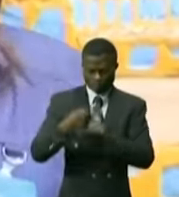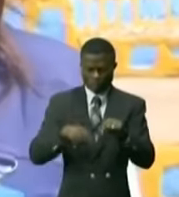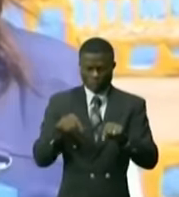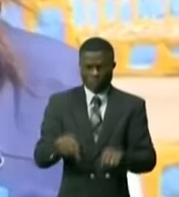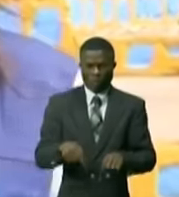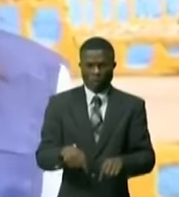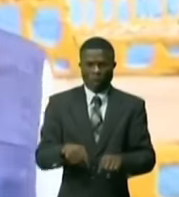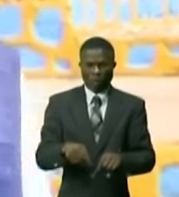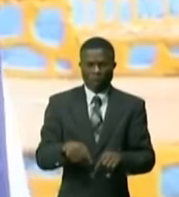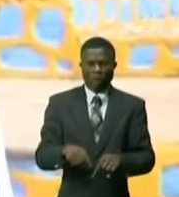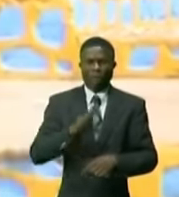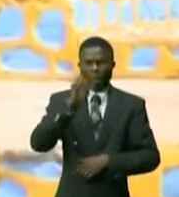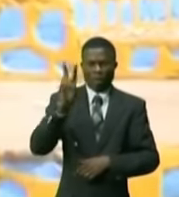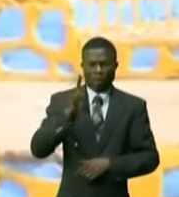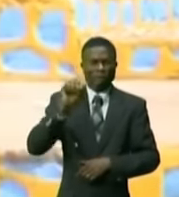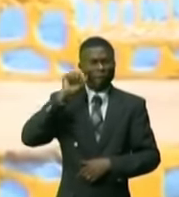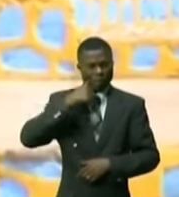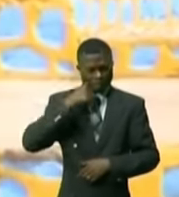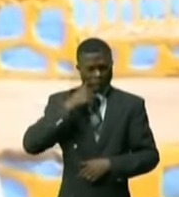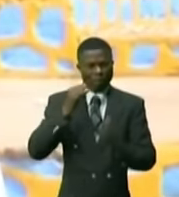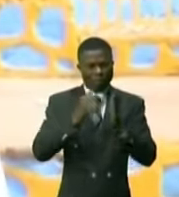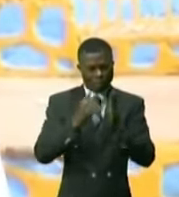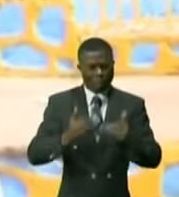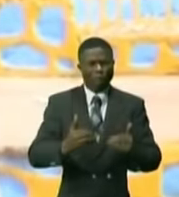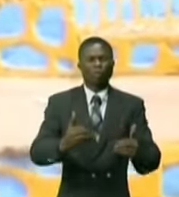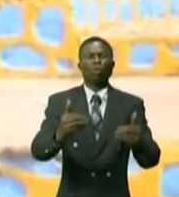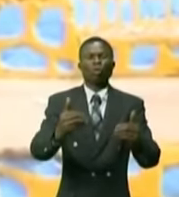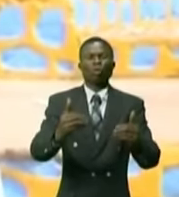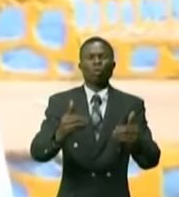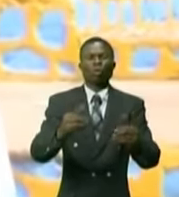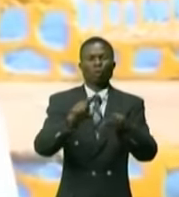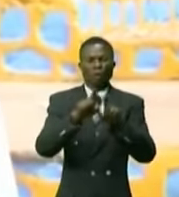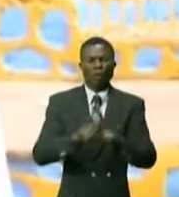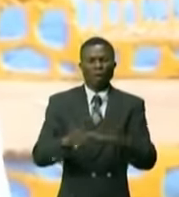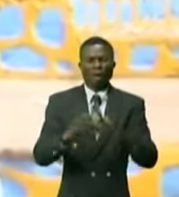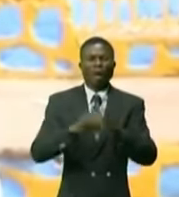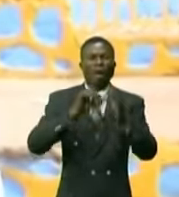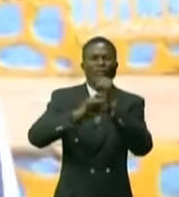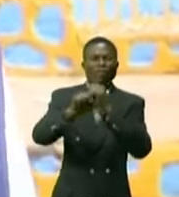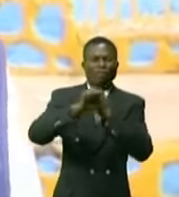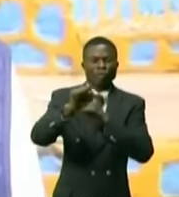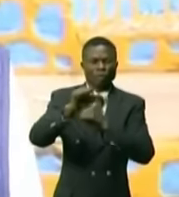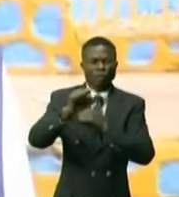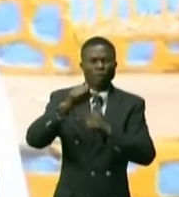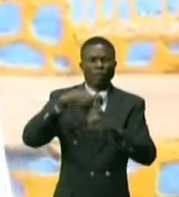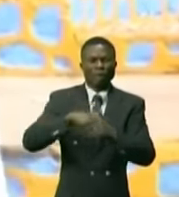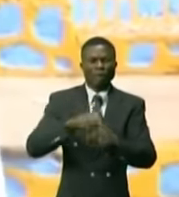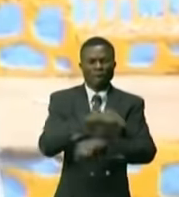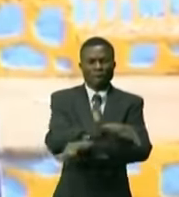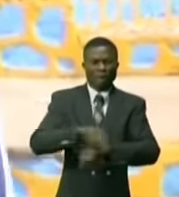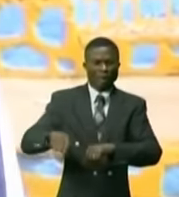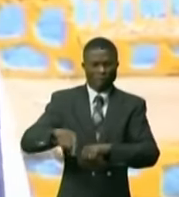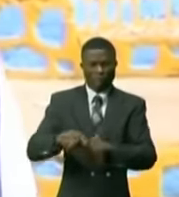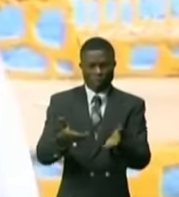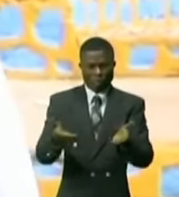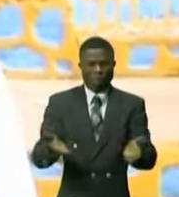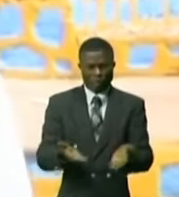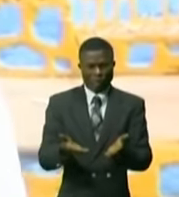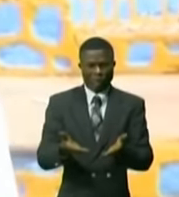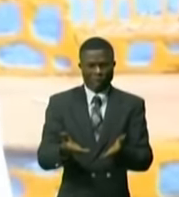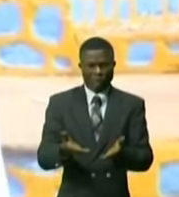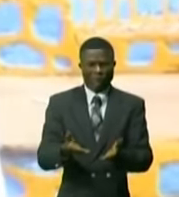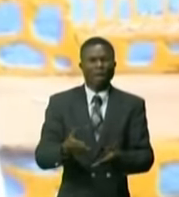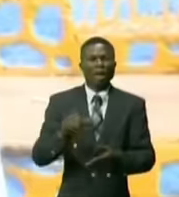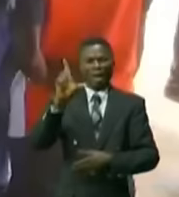aujourd'hui, les vendredis. Demain, nous allons continuer et avec la sensibilisation au niveau du tribune officiel ici. Et